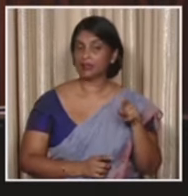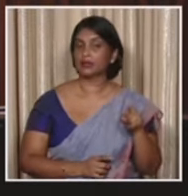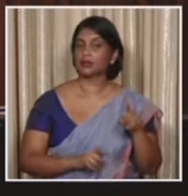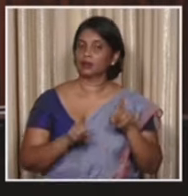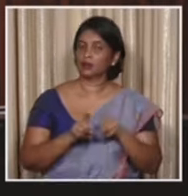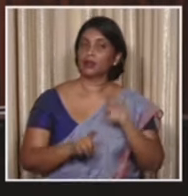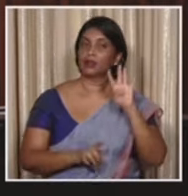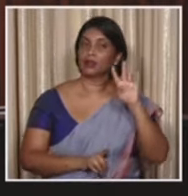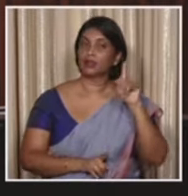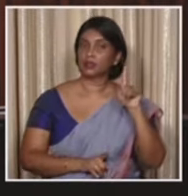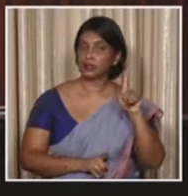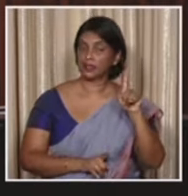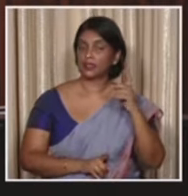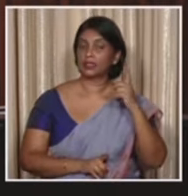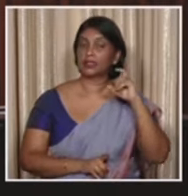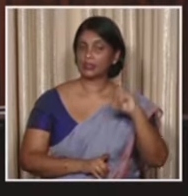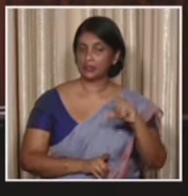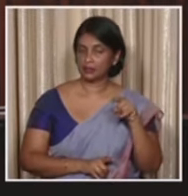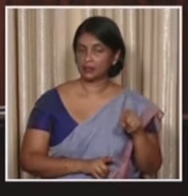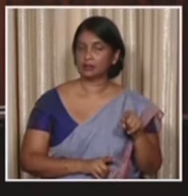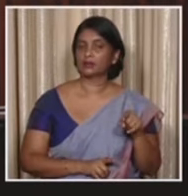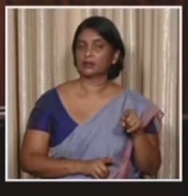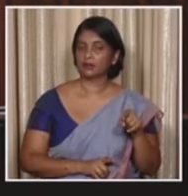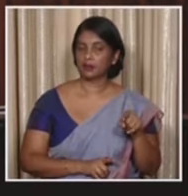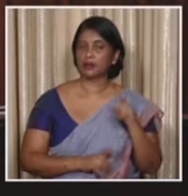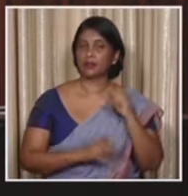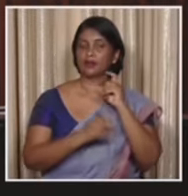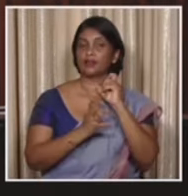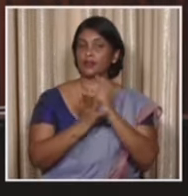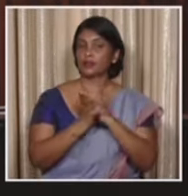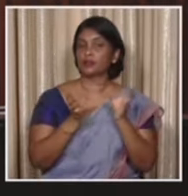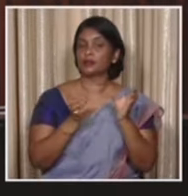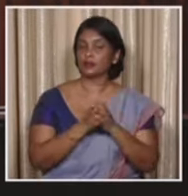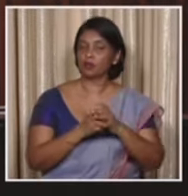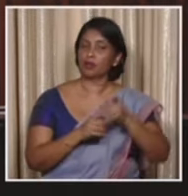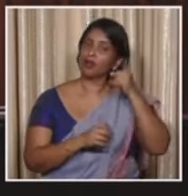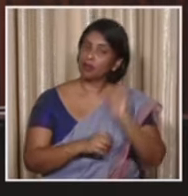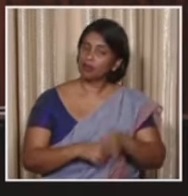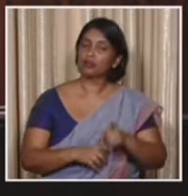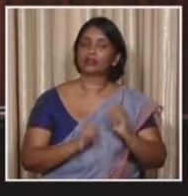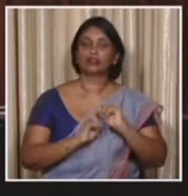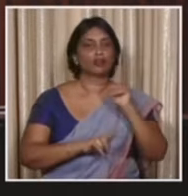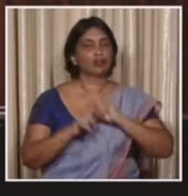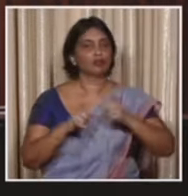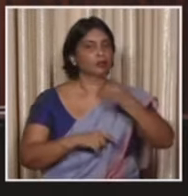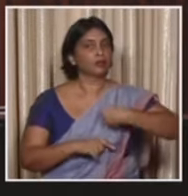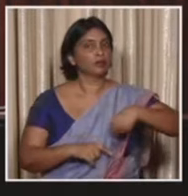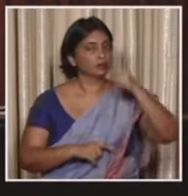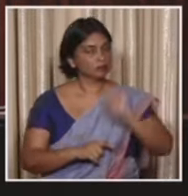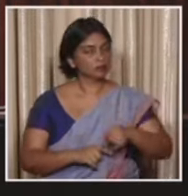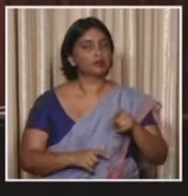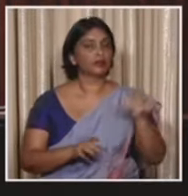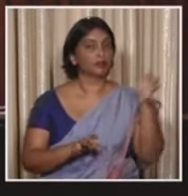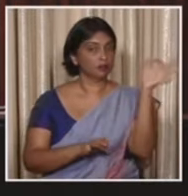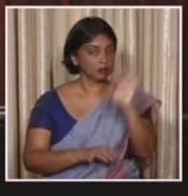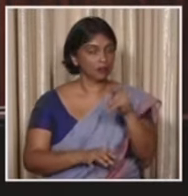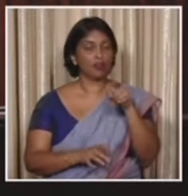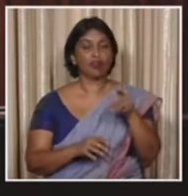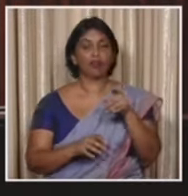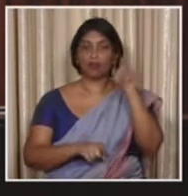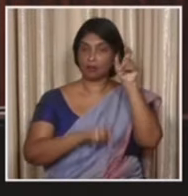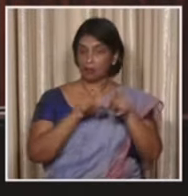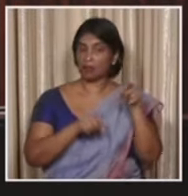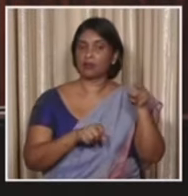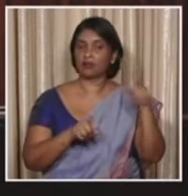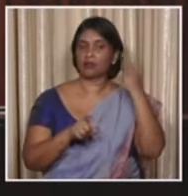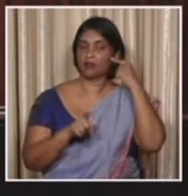වගේ 41C වගන්ති යටතේ ව්‍යවස්ථා සභාවේ අනුමැතිය සහ පාර්ලිමේන්තුවේ එකගතාවේ ඇතුව පත්තුණු මේ නිලධාරීන්